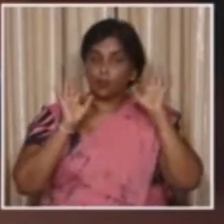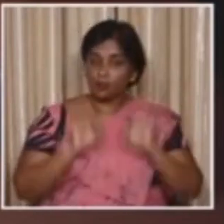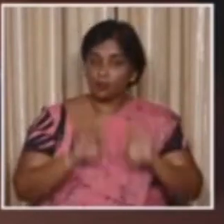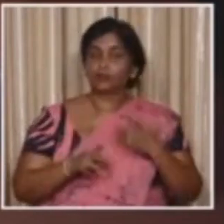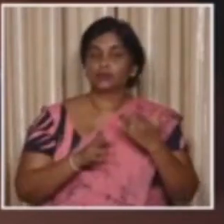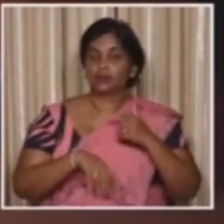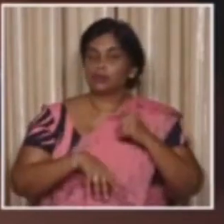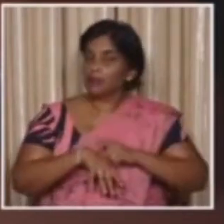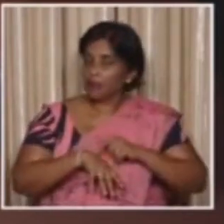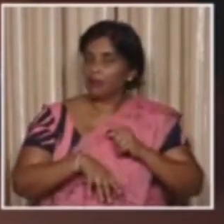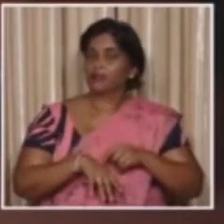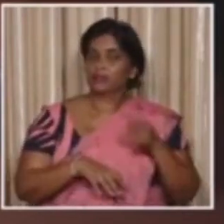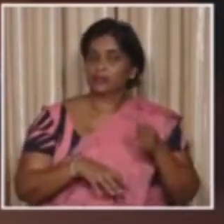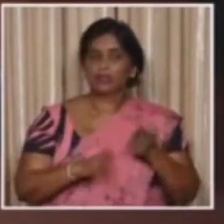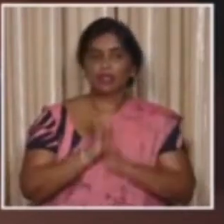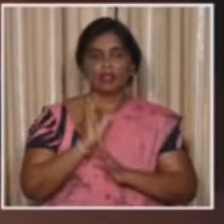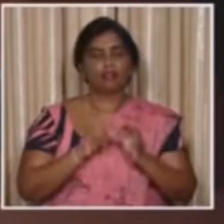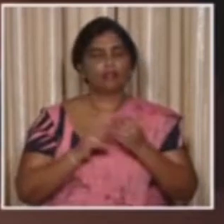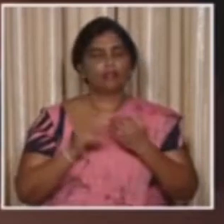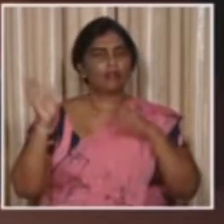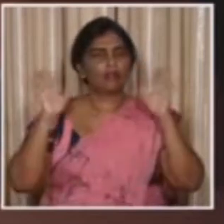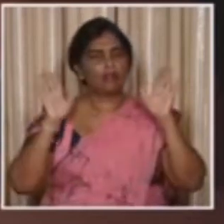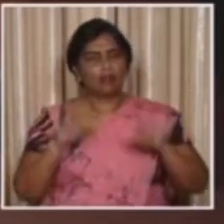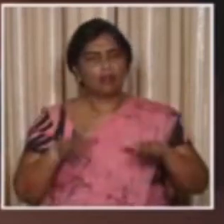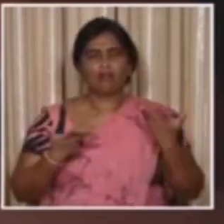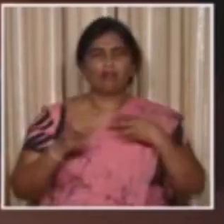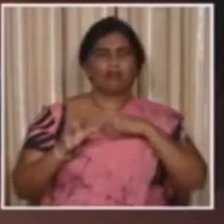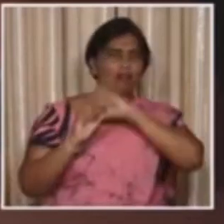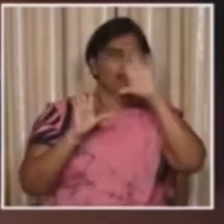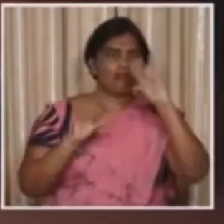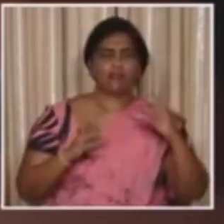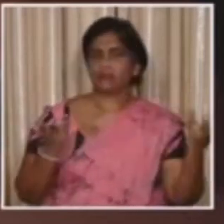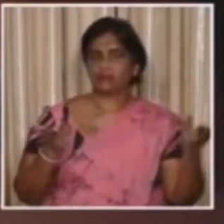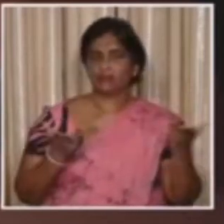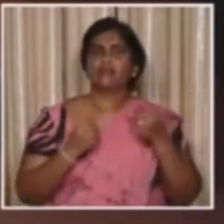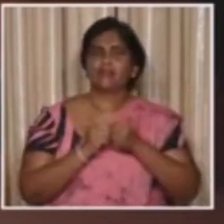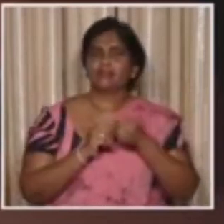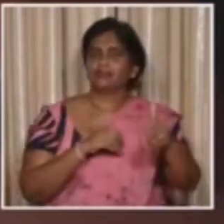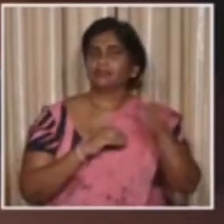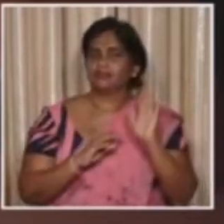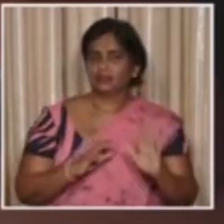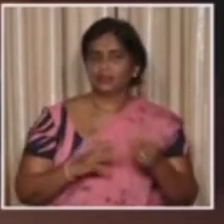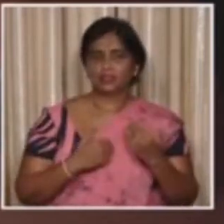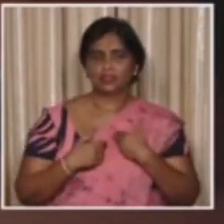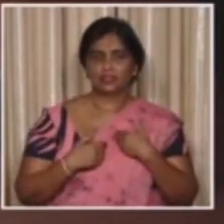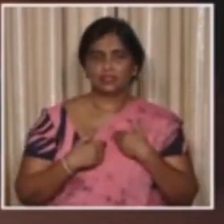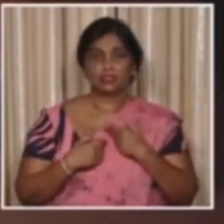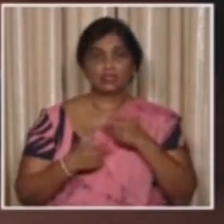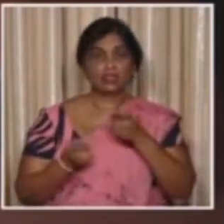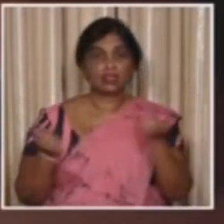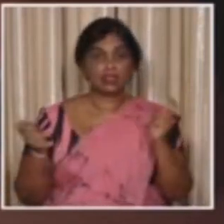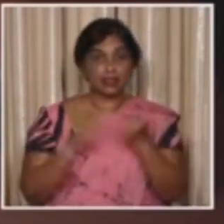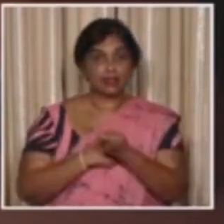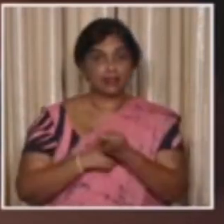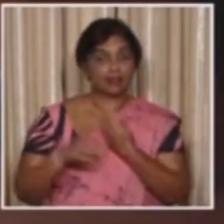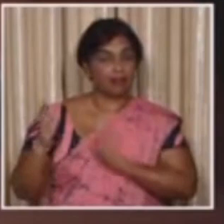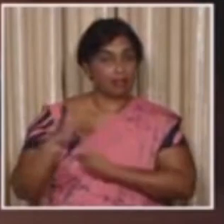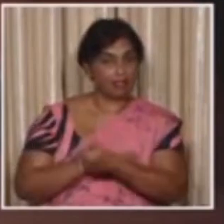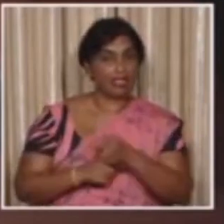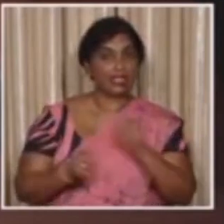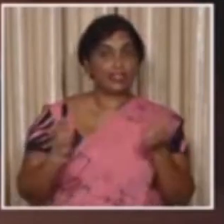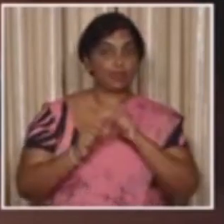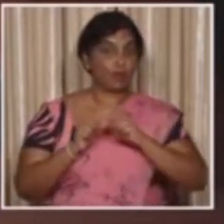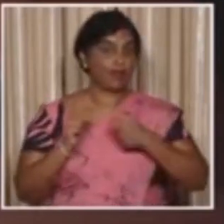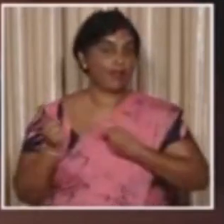candya ak nanti awastabul menteri orang sahaba gila nawasan nih kan? Ek itu nasi tuh nih? Eh menurut me samita kadeyan, cricket board dekat